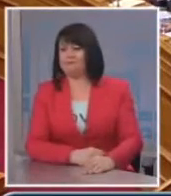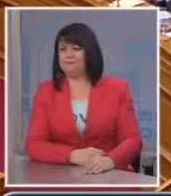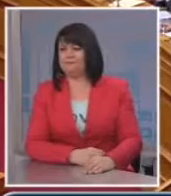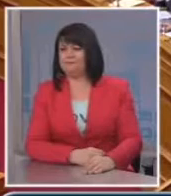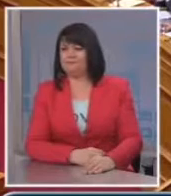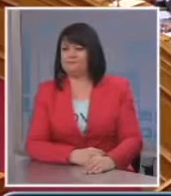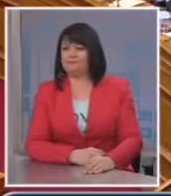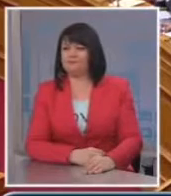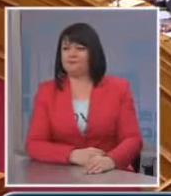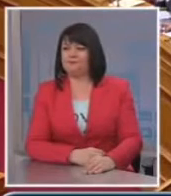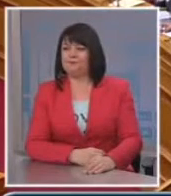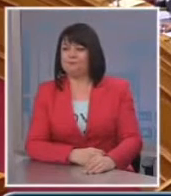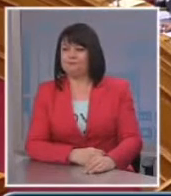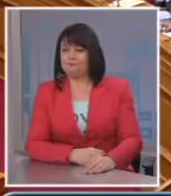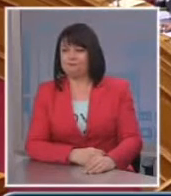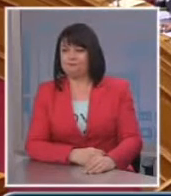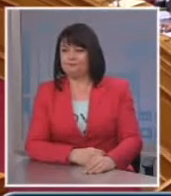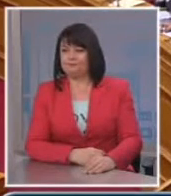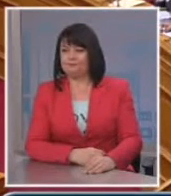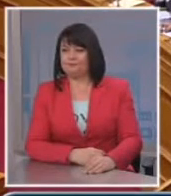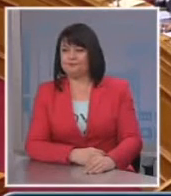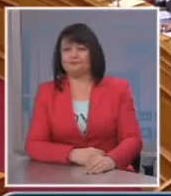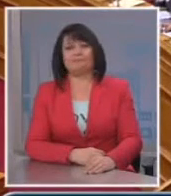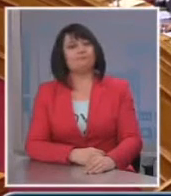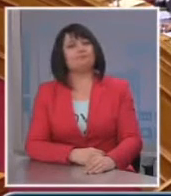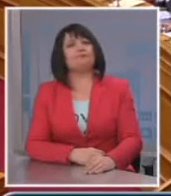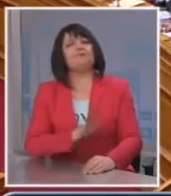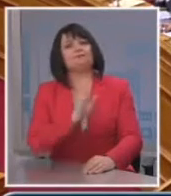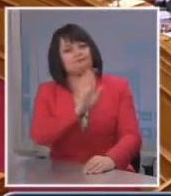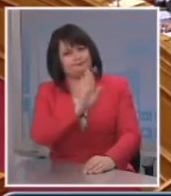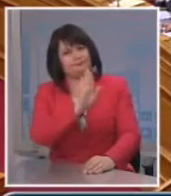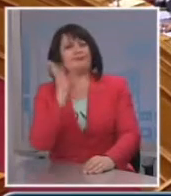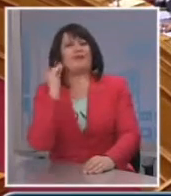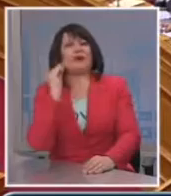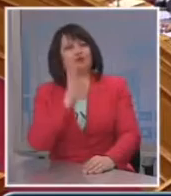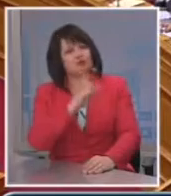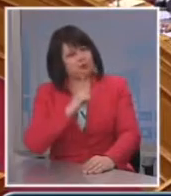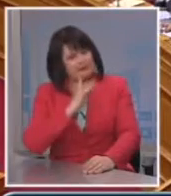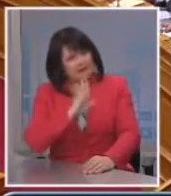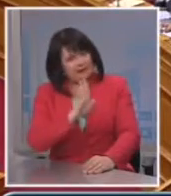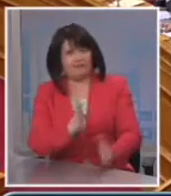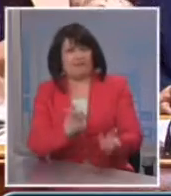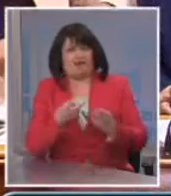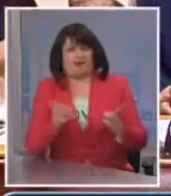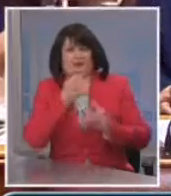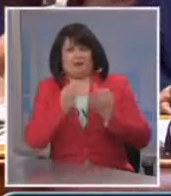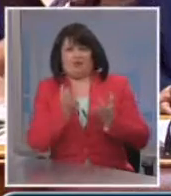Κύριε Γουμενίδη. Κύριε Αυγενάκη. Ακούσατε, κύριε Αυγενάκη, θα τα ακούσατε και εσείς. Περιμένετε. Αφήστε με να